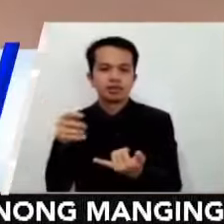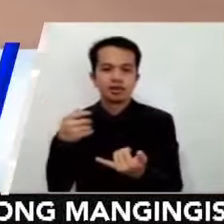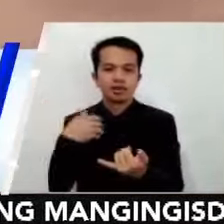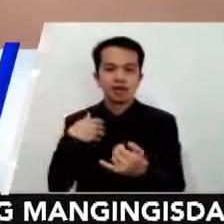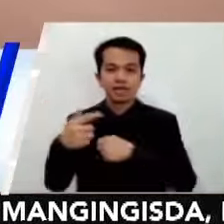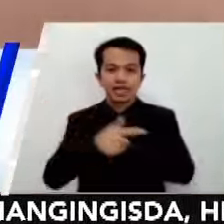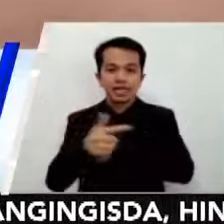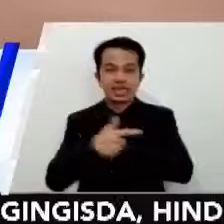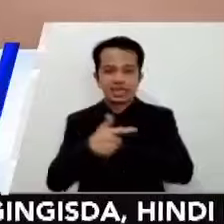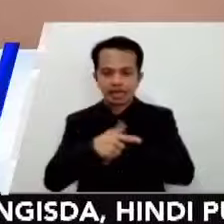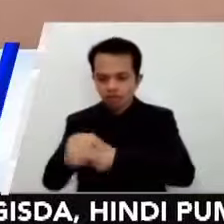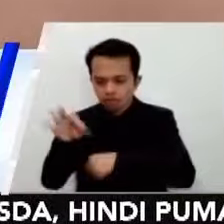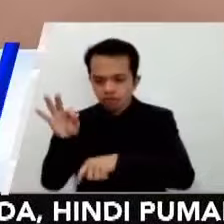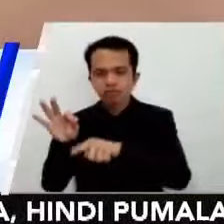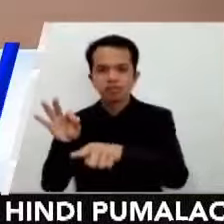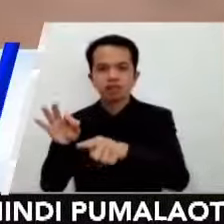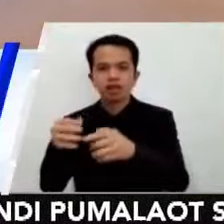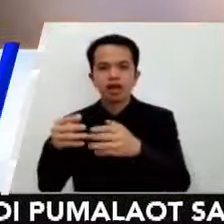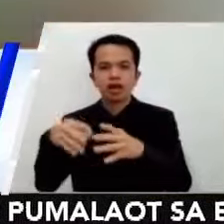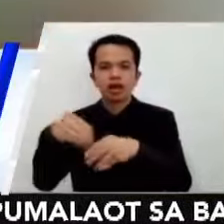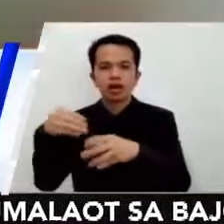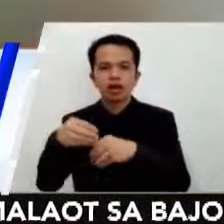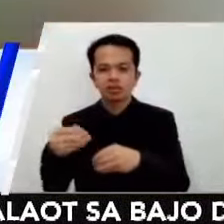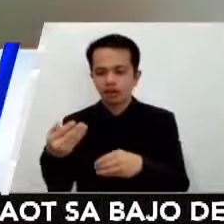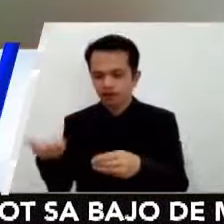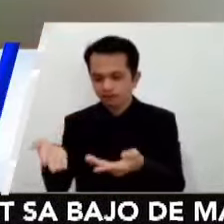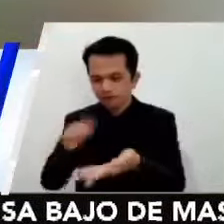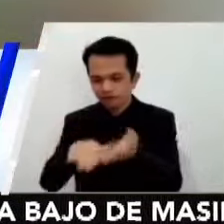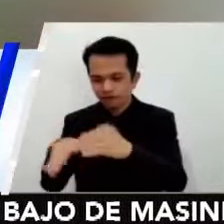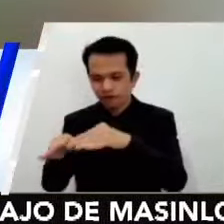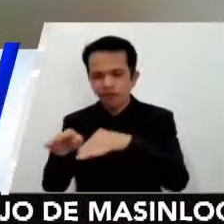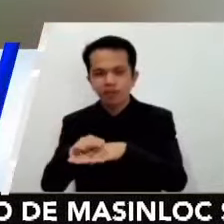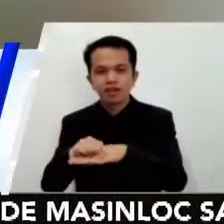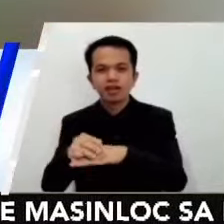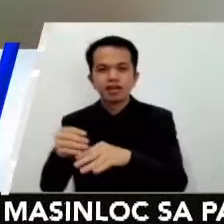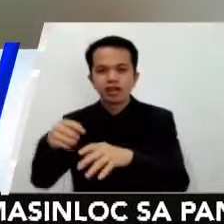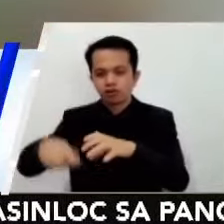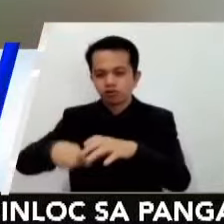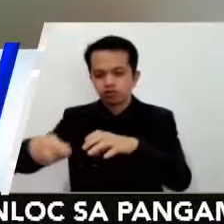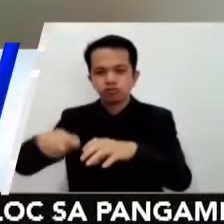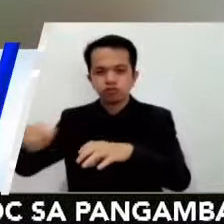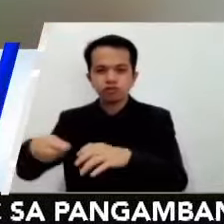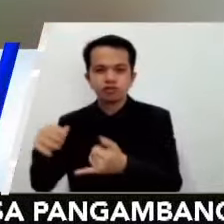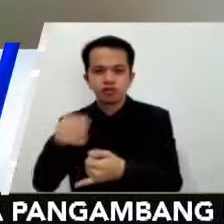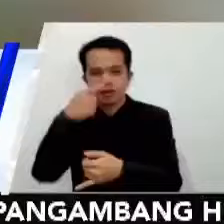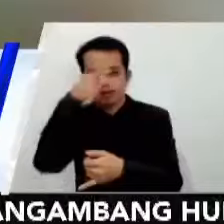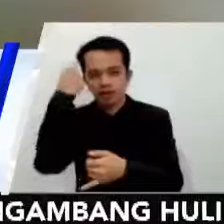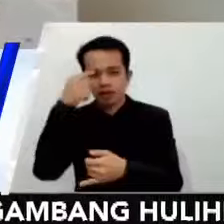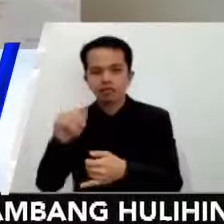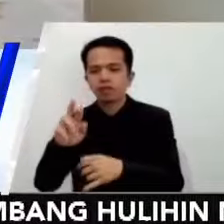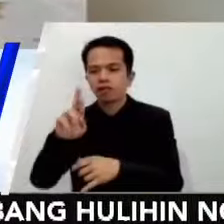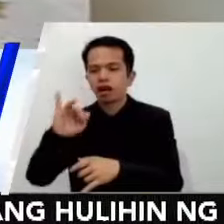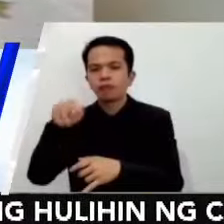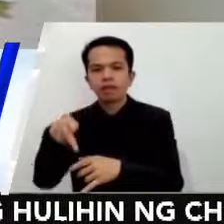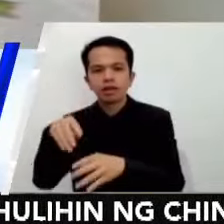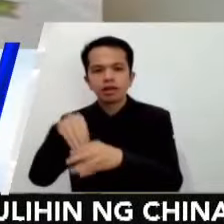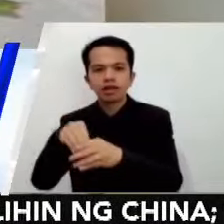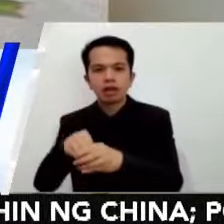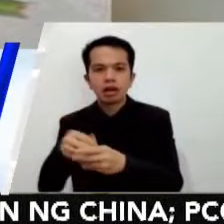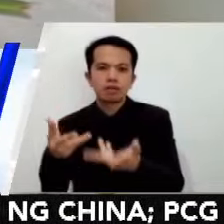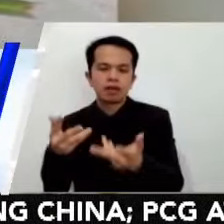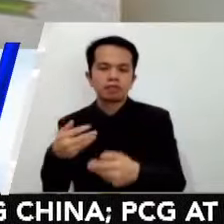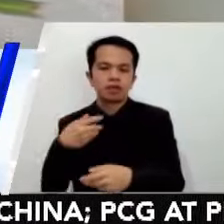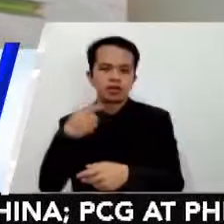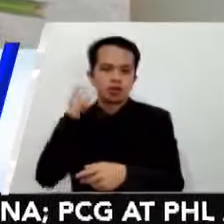barangay. Nakabalot daw ito sa kulay itim na tape at may nakasulat na RIP. Inala ng kapitan, politika ang motibo sa insidente at